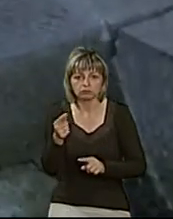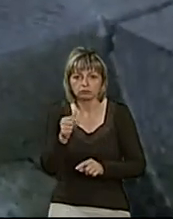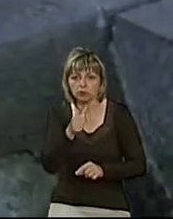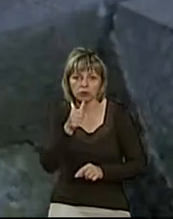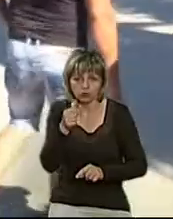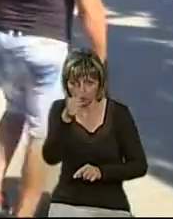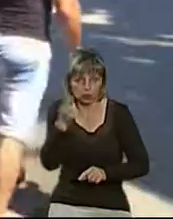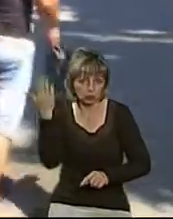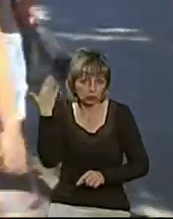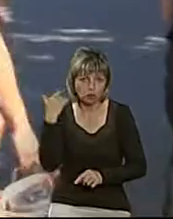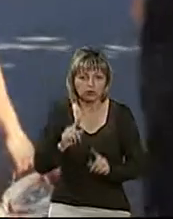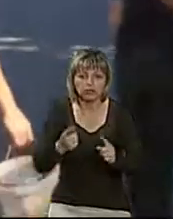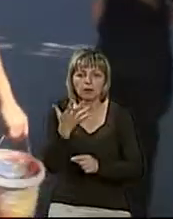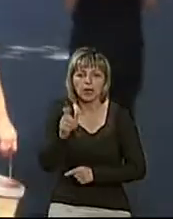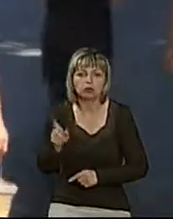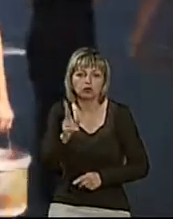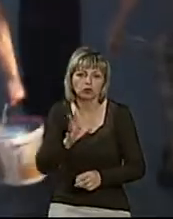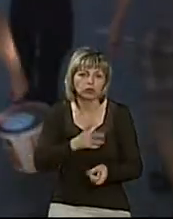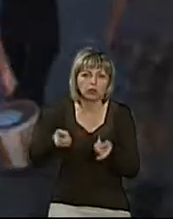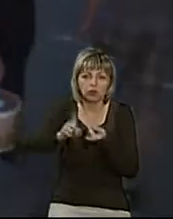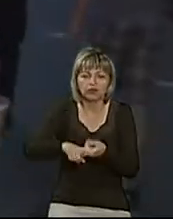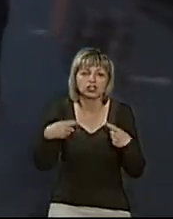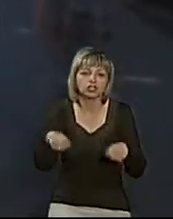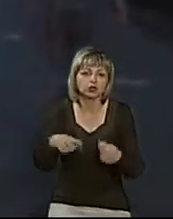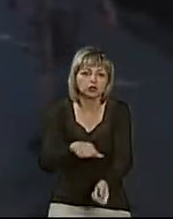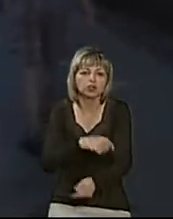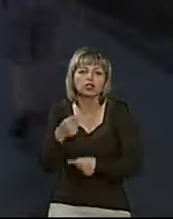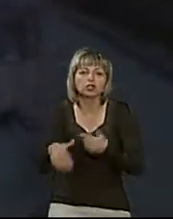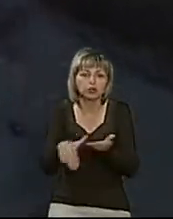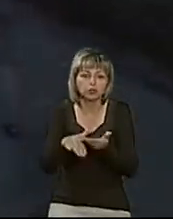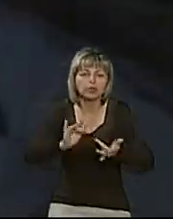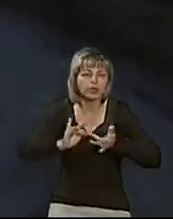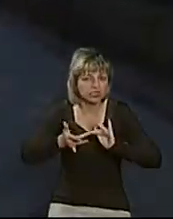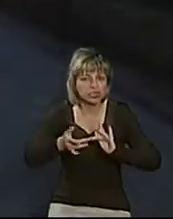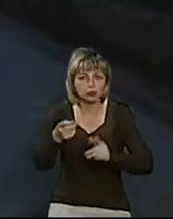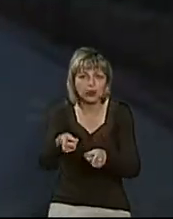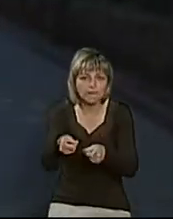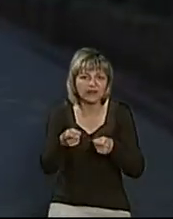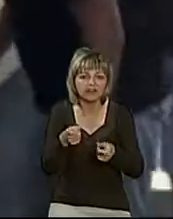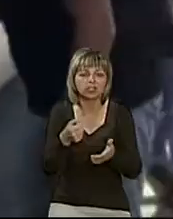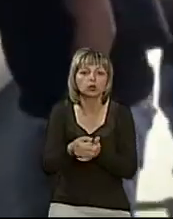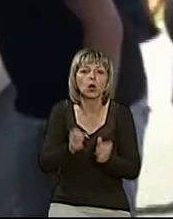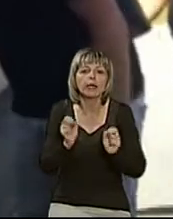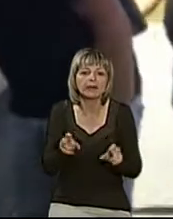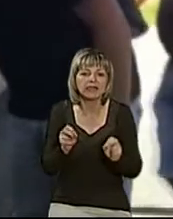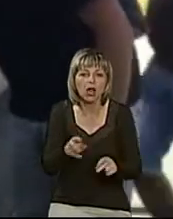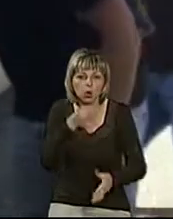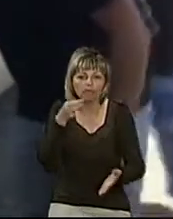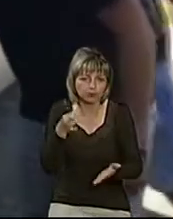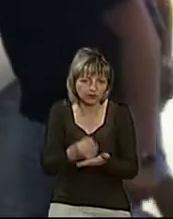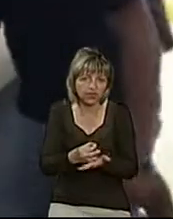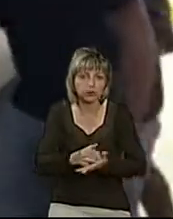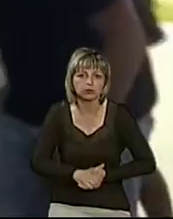затримали 5 людей, які мали стосунок до збуту наркотиків через інтернет. Їх притягли до кримінальної